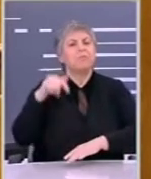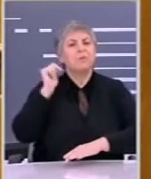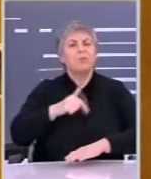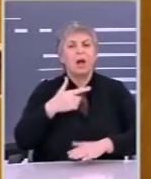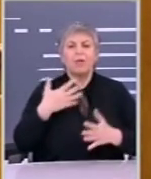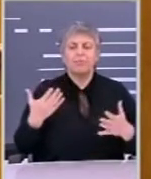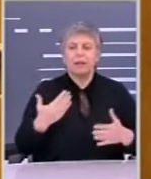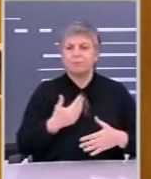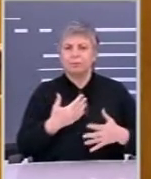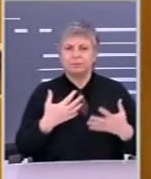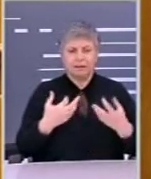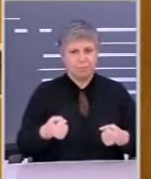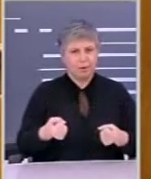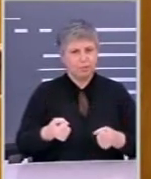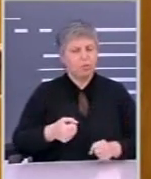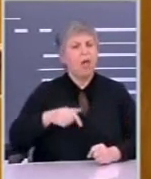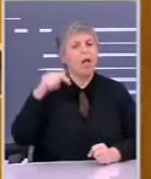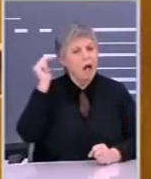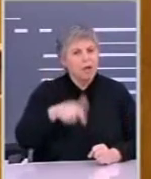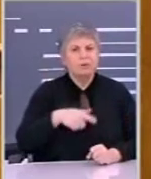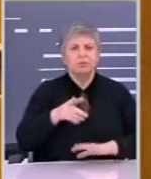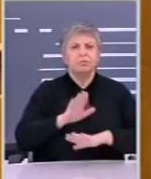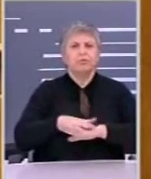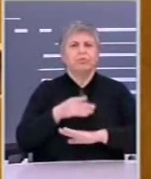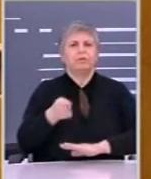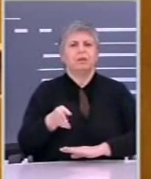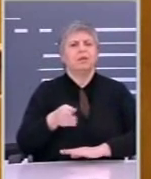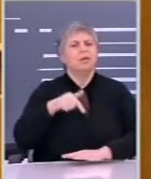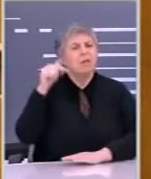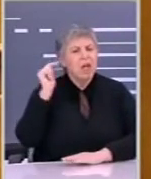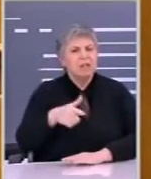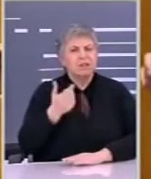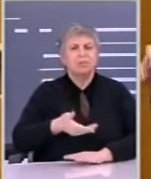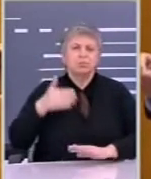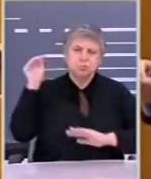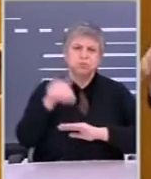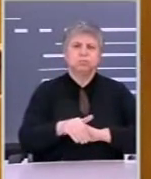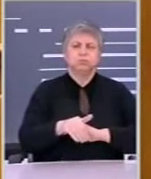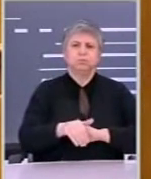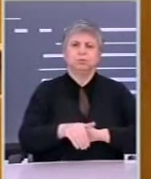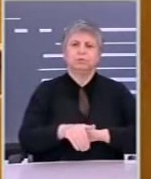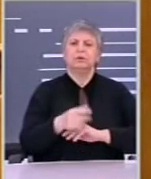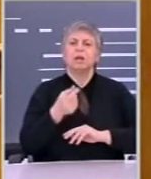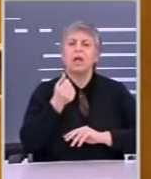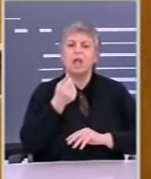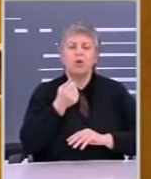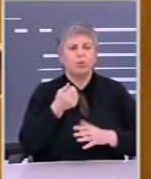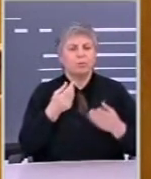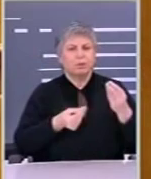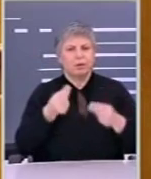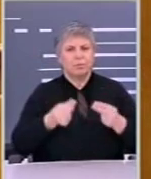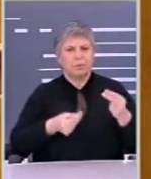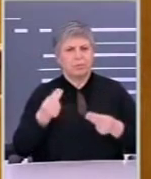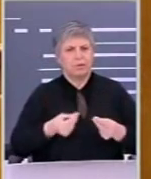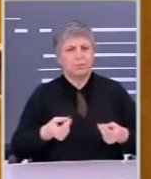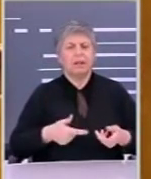τα οποία οδηγήσανε εν μέρη στα σημερινά οικονομικά διέξοδα. Ναι, συμφωνώ, δεν είναι οι επιχειρήσεις των ΜΜΕ, ο